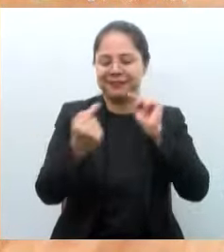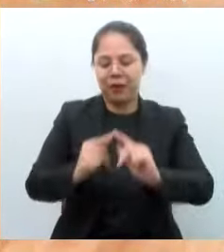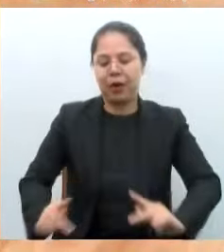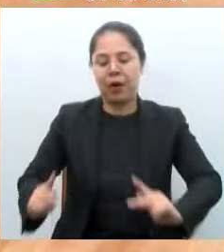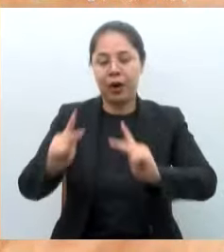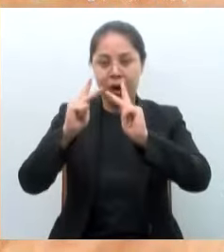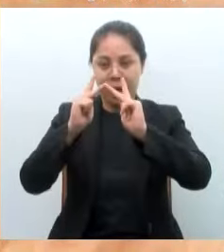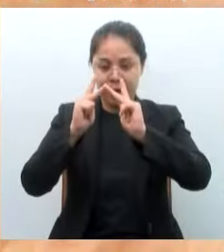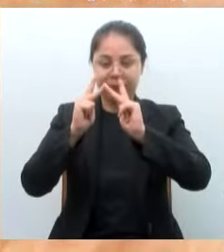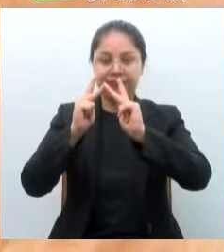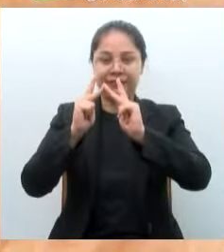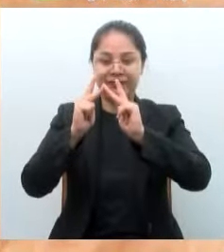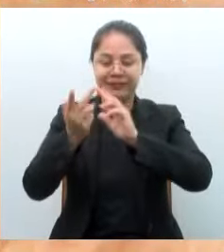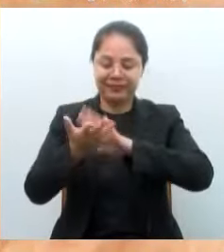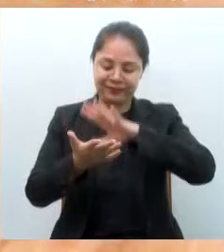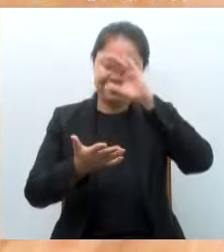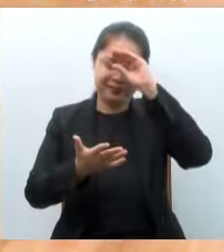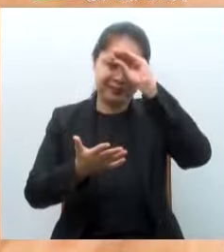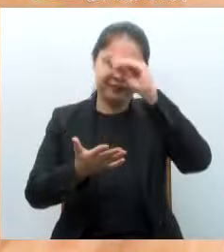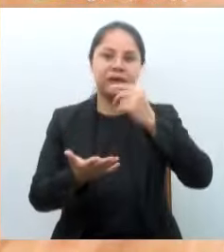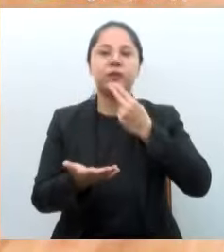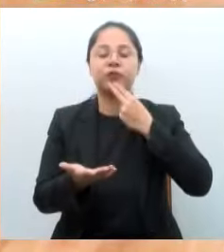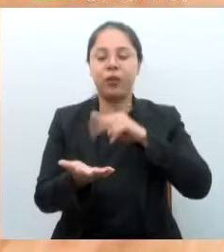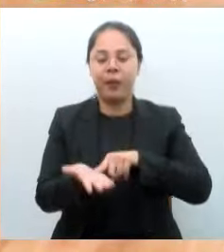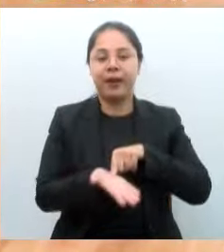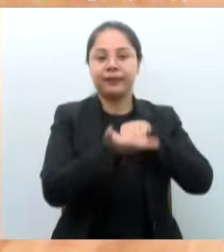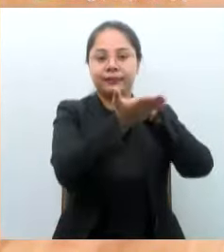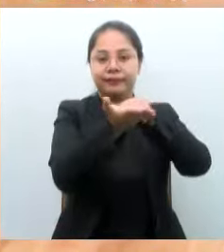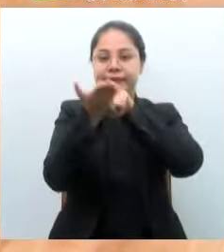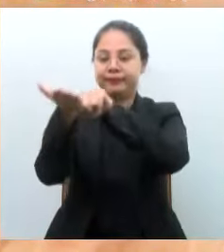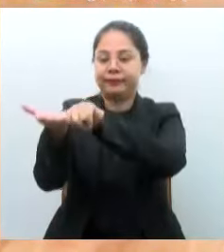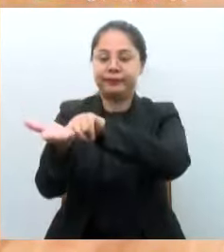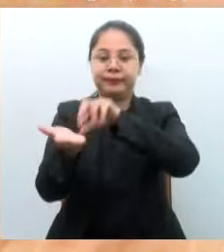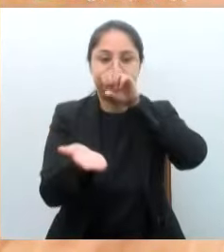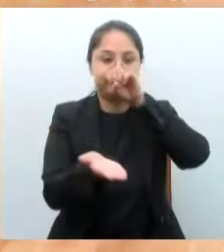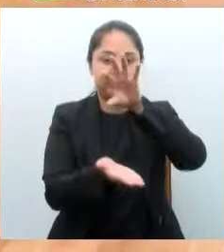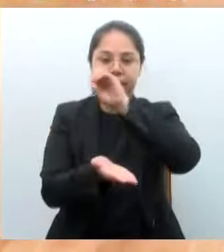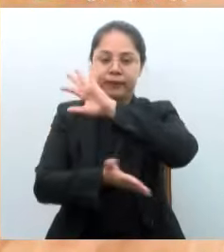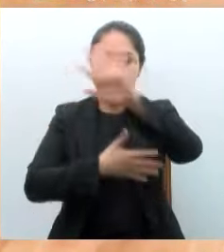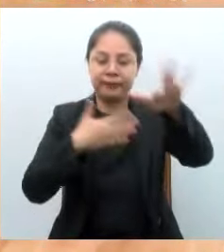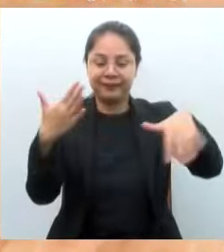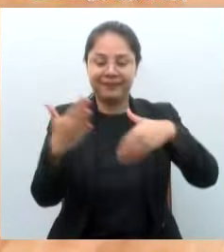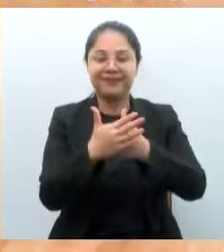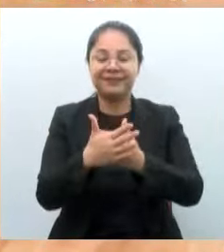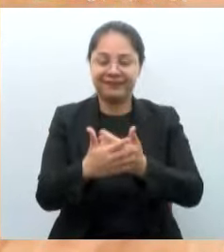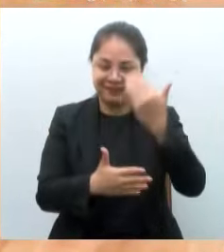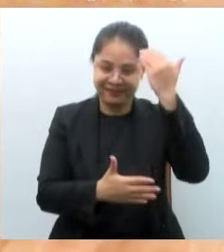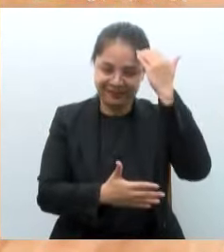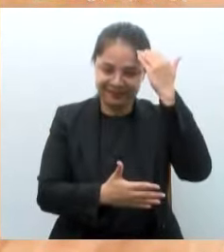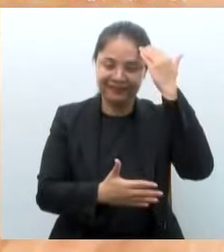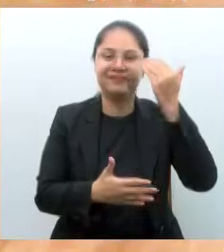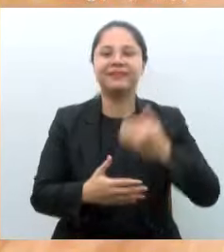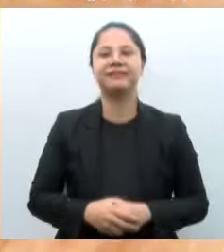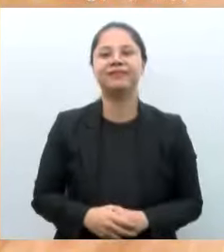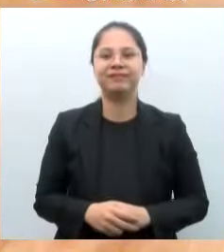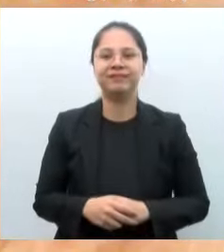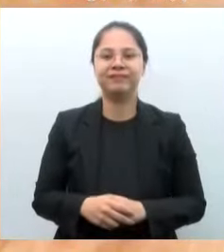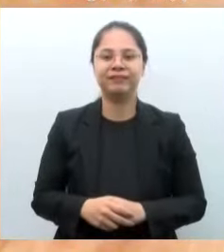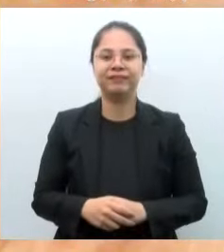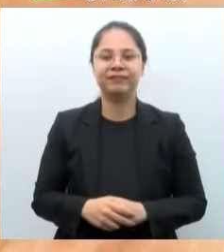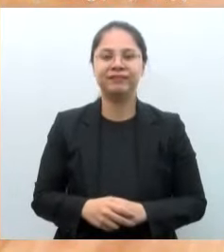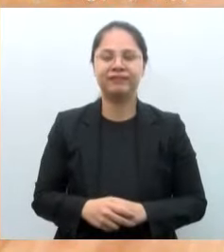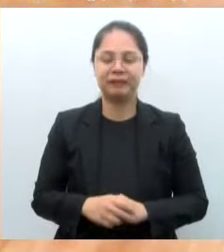าขั้นพื้นฐานของเราเนี่ยได้มีทั้งหนังสือชี้แจงแล้วก็แนวทางต่างๆแจ้งไปยังสำนักงานเขตพื้นที่การศึกษาแล้วก็สถานศึกษาให้ได้ทราบกันอย่างทั่